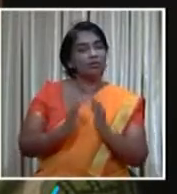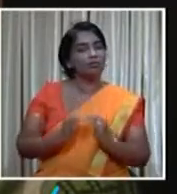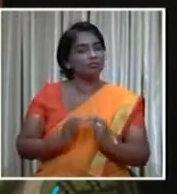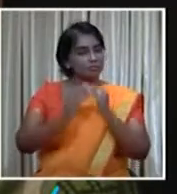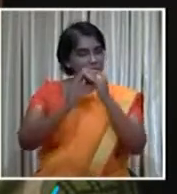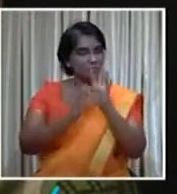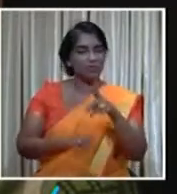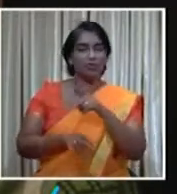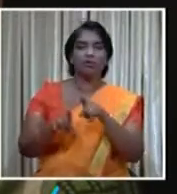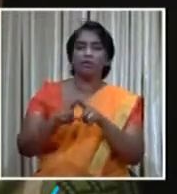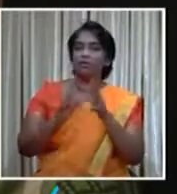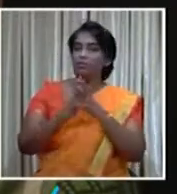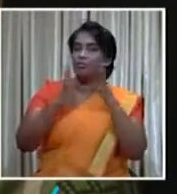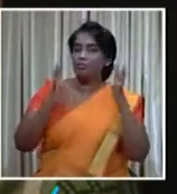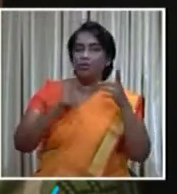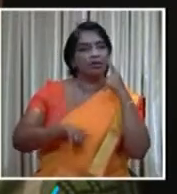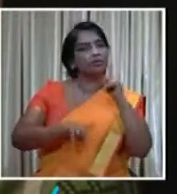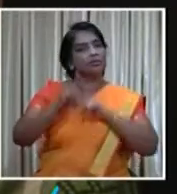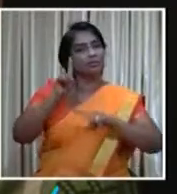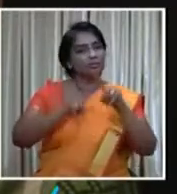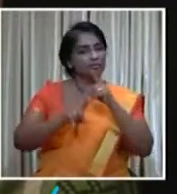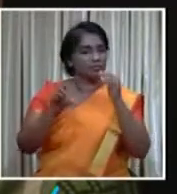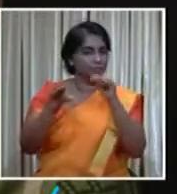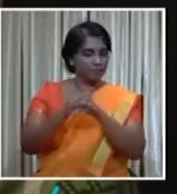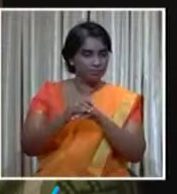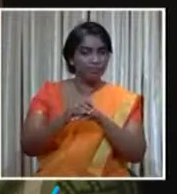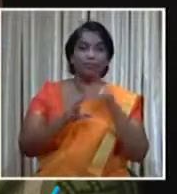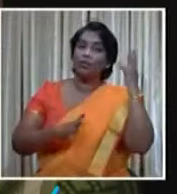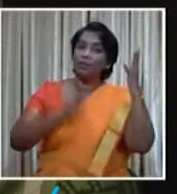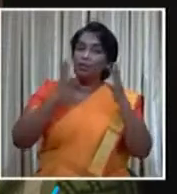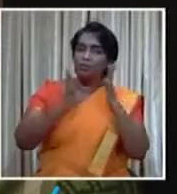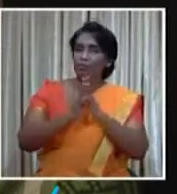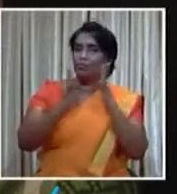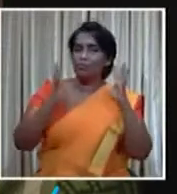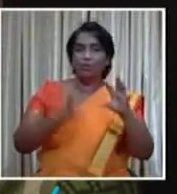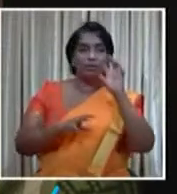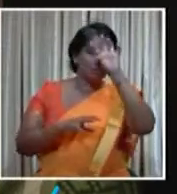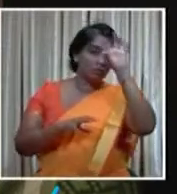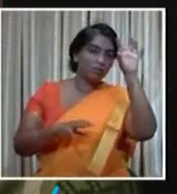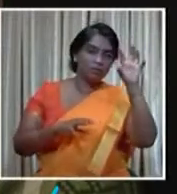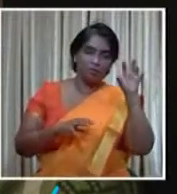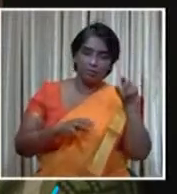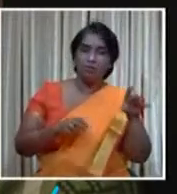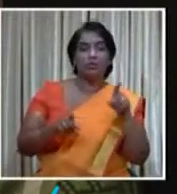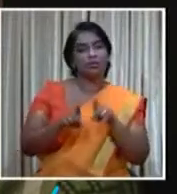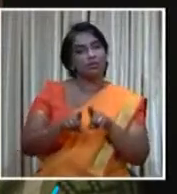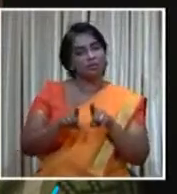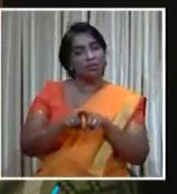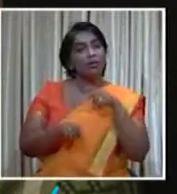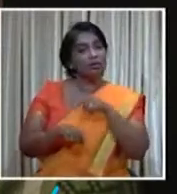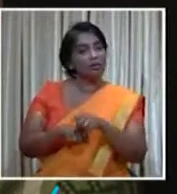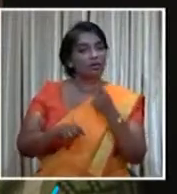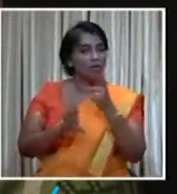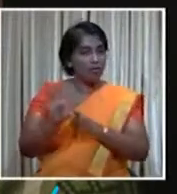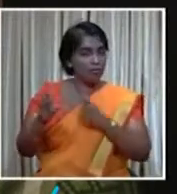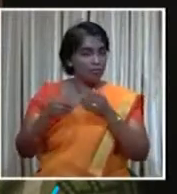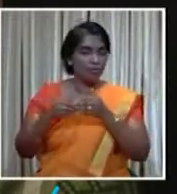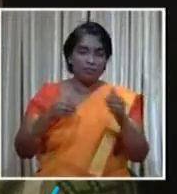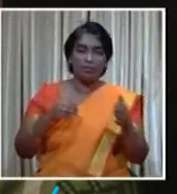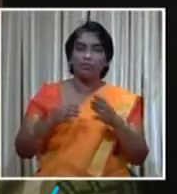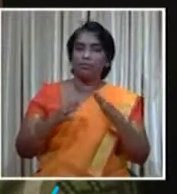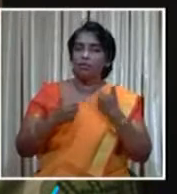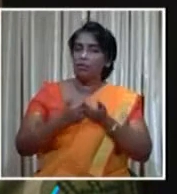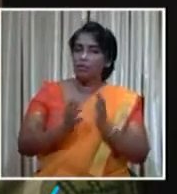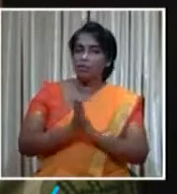පිළිබඳව විශාල කතිකාවතක සිටිනවා. ලෝකයේ බොහෝ රාජ්‍යයන් මෙම වර්ෂයේදී